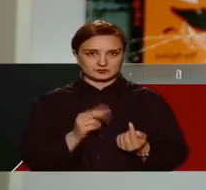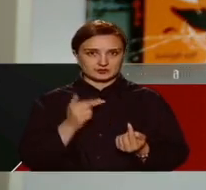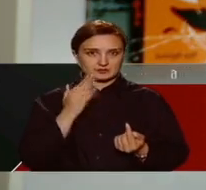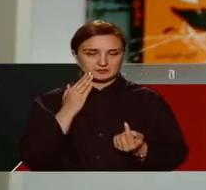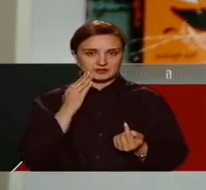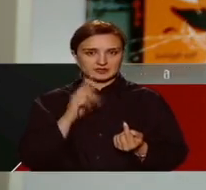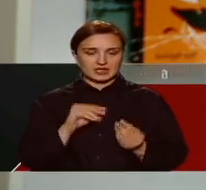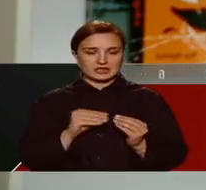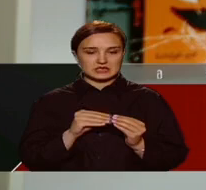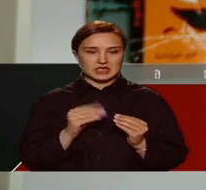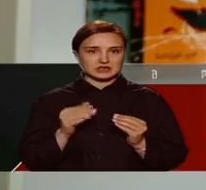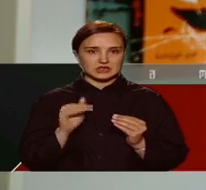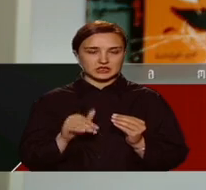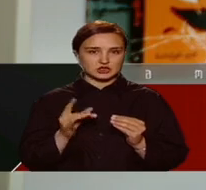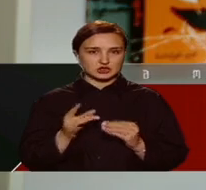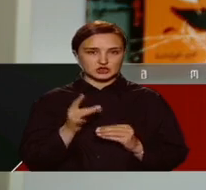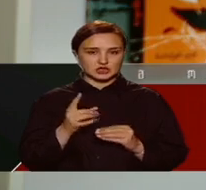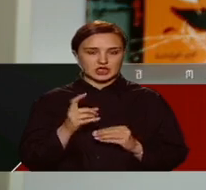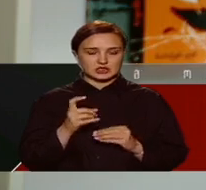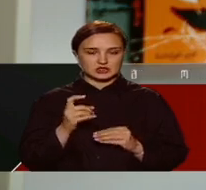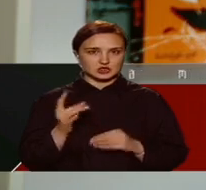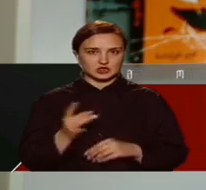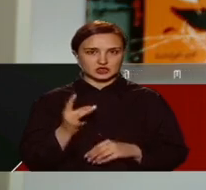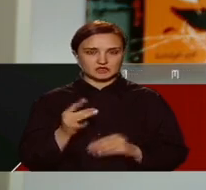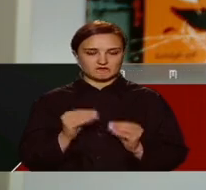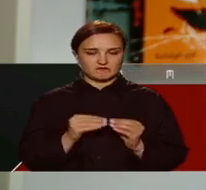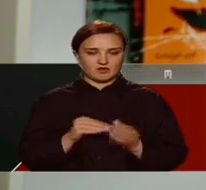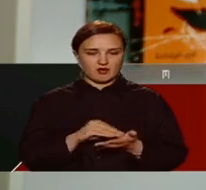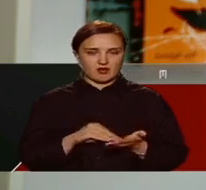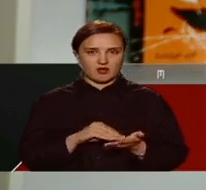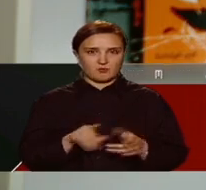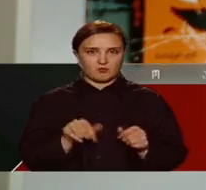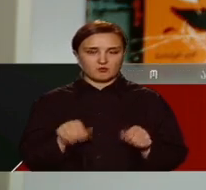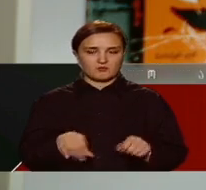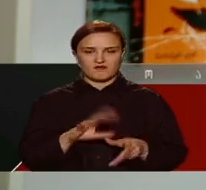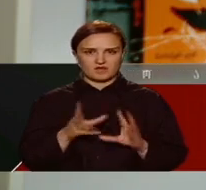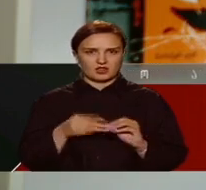და არა 10000-ჯერ და 1000-ჯერ მოყირჭებული ერთ და იგივე ფორმა, სადაც